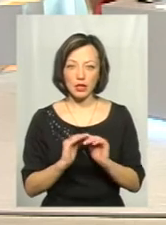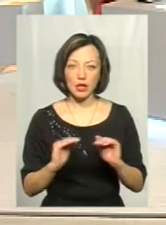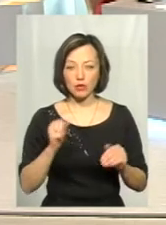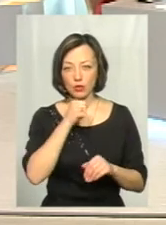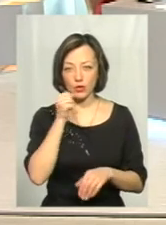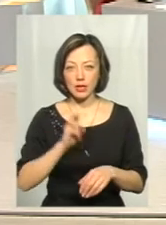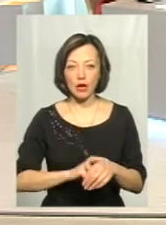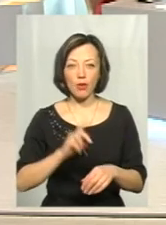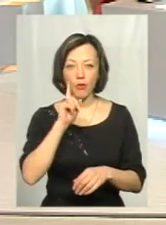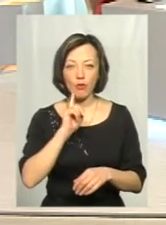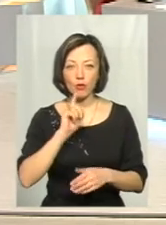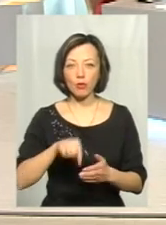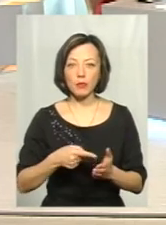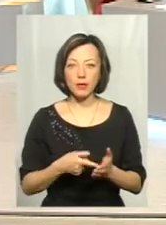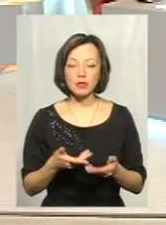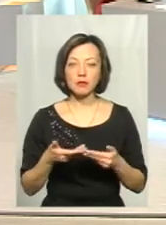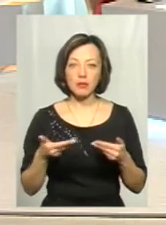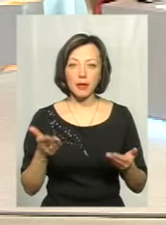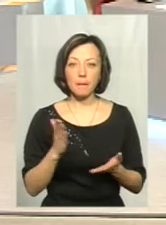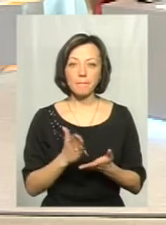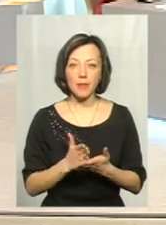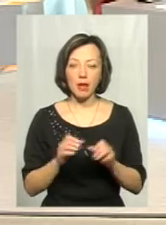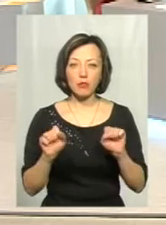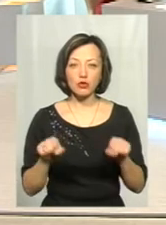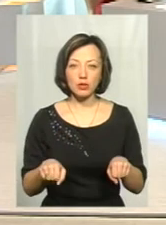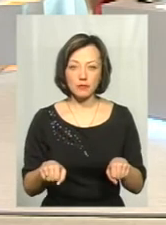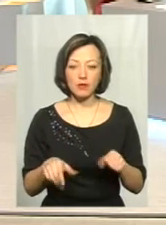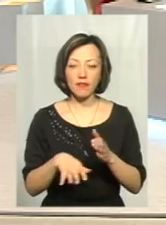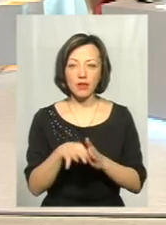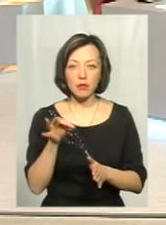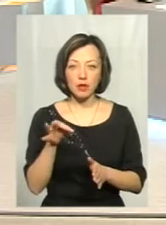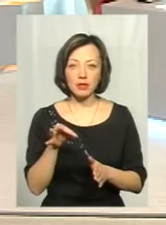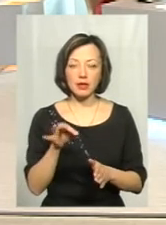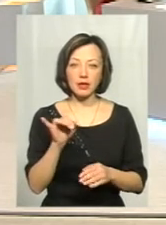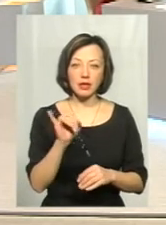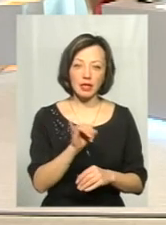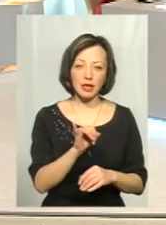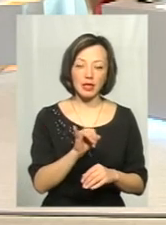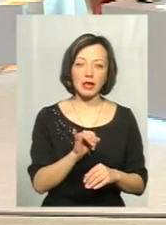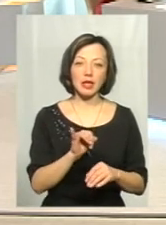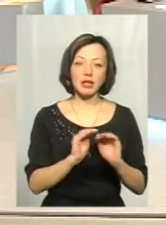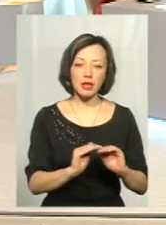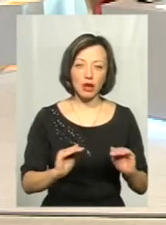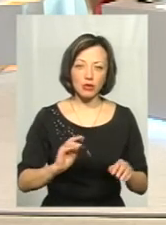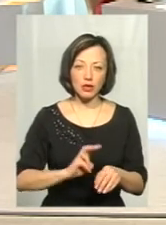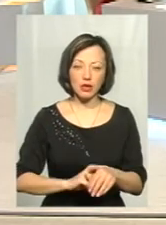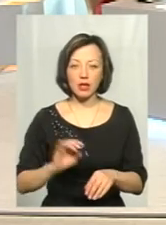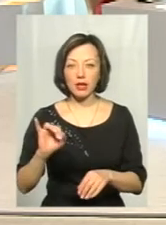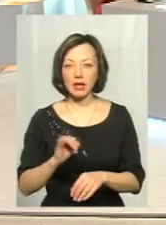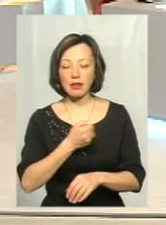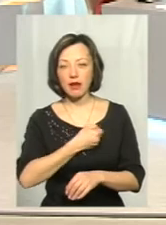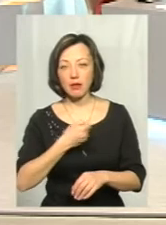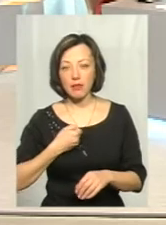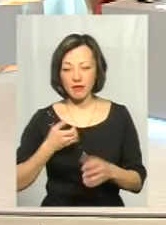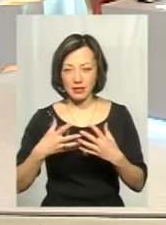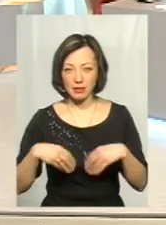Тому поки що в місті ми маємо можливість вибрати і кваліфікованого педіатра, і кваліфікованого лікаря